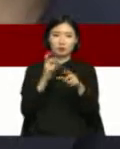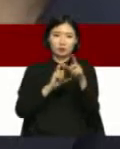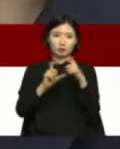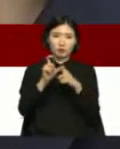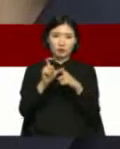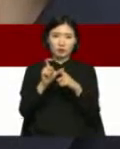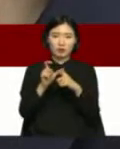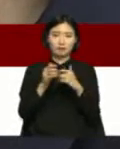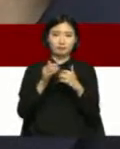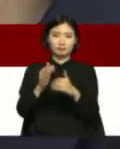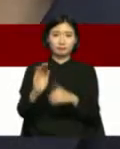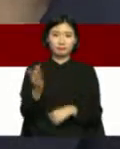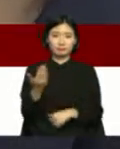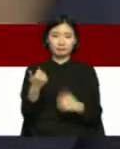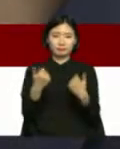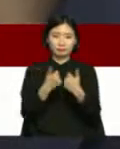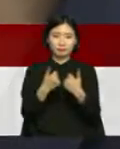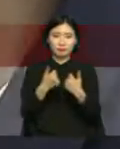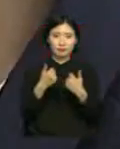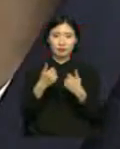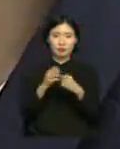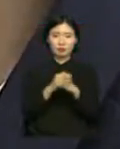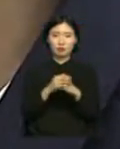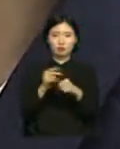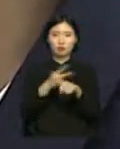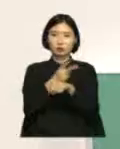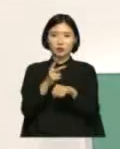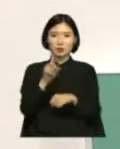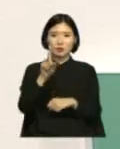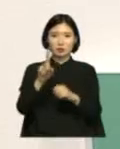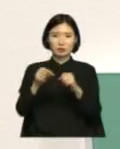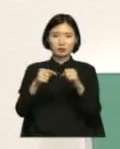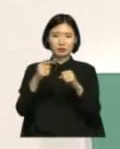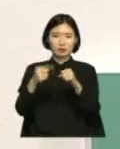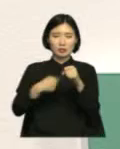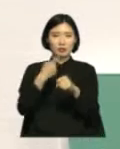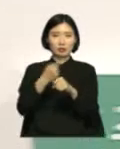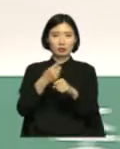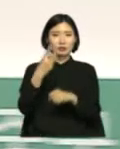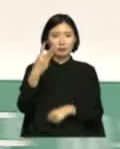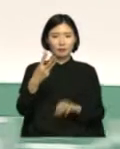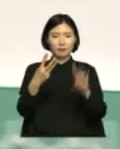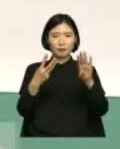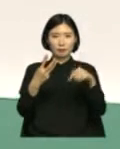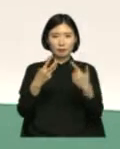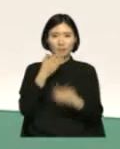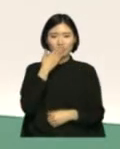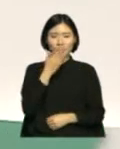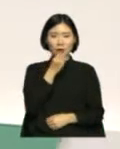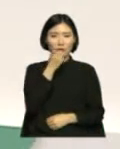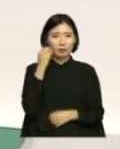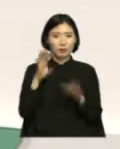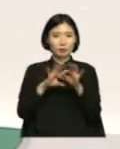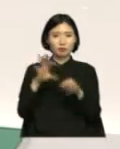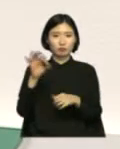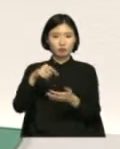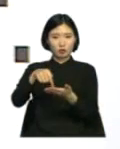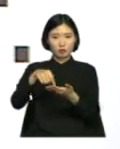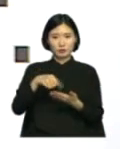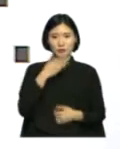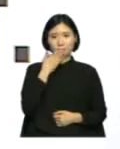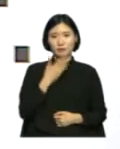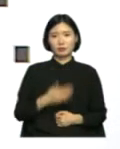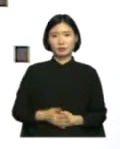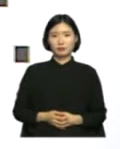추가로 진행합니다. 상담은 1회 2시간, 한 명당 1년에 3번까지 가능하며 중구청 홈페이지에서 무료로 신청할 수